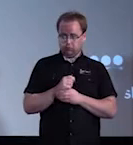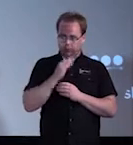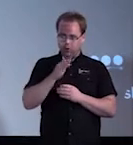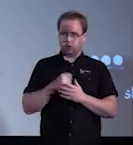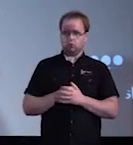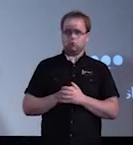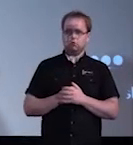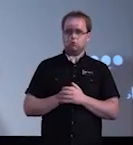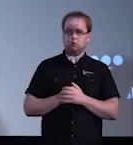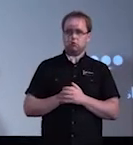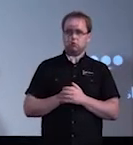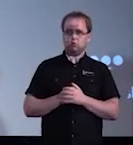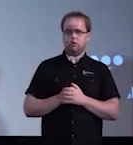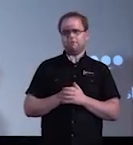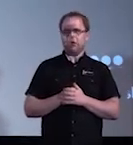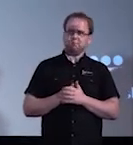Det jag kan...